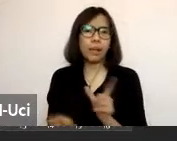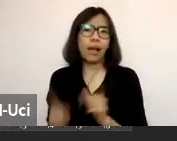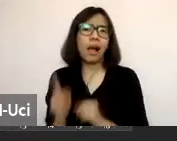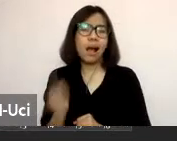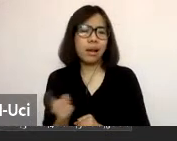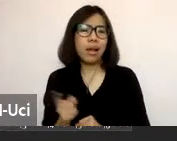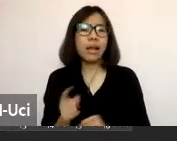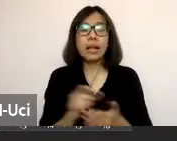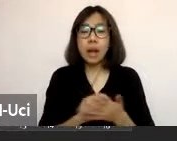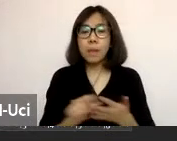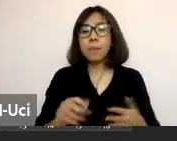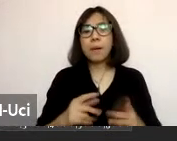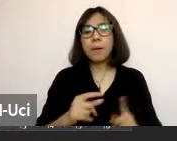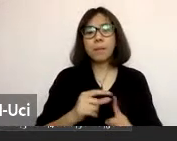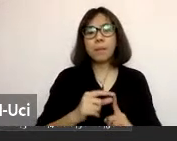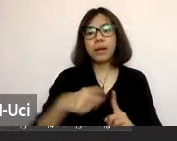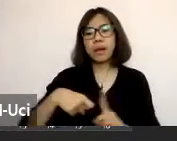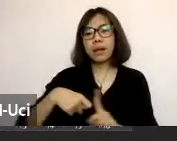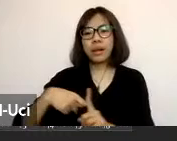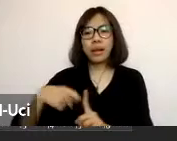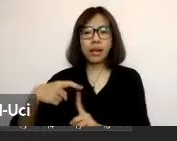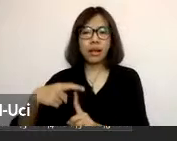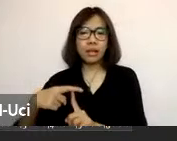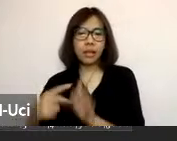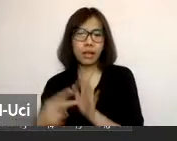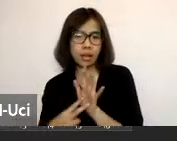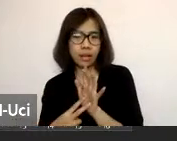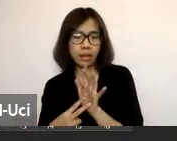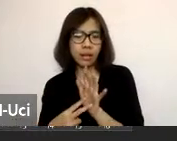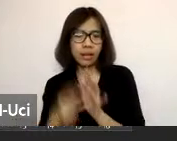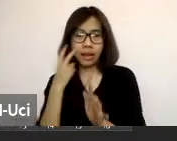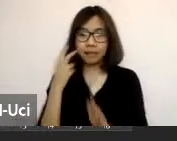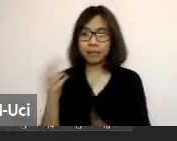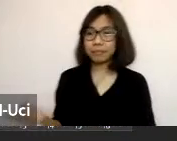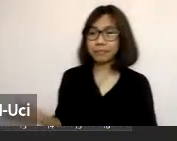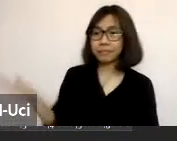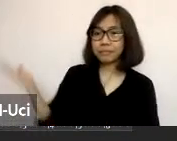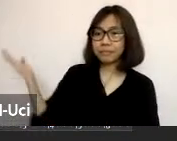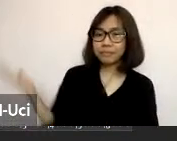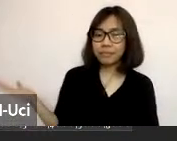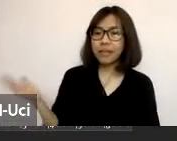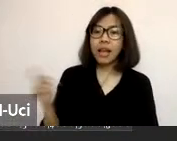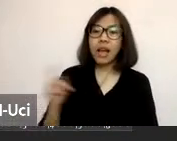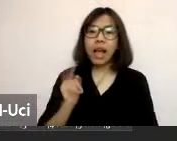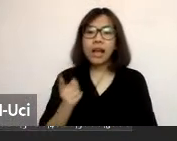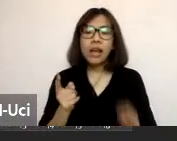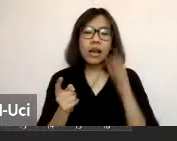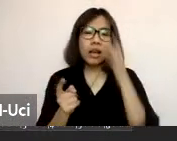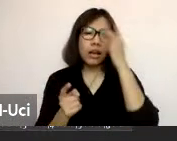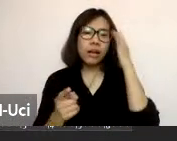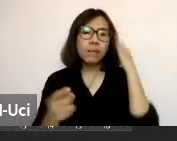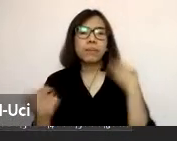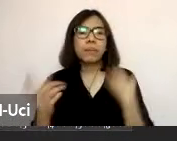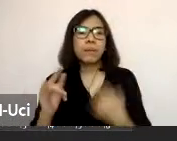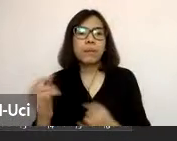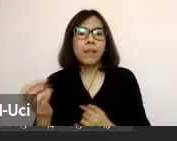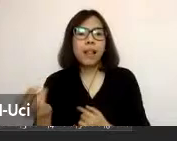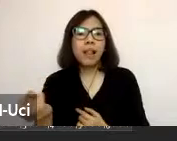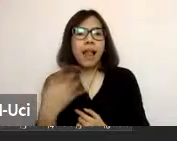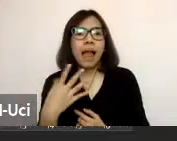pktm dan diportal pk.tni di kalau disini kita bisa ada layanan konsumen itu